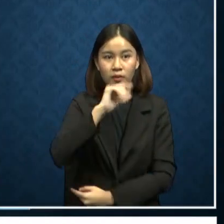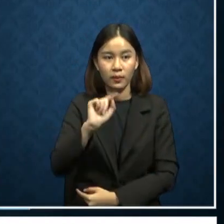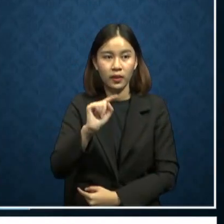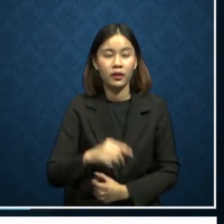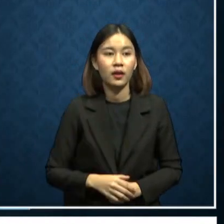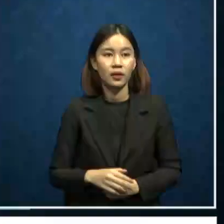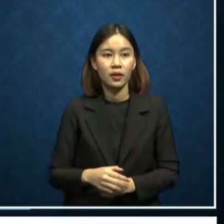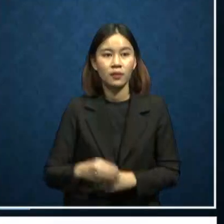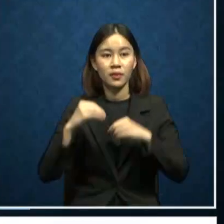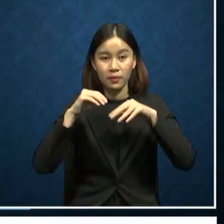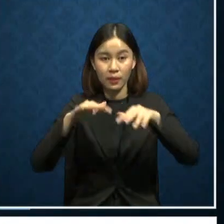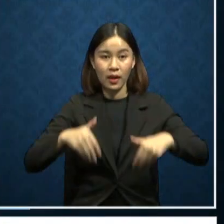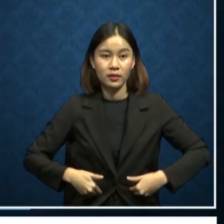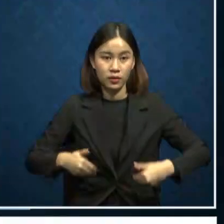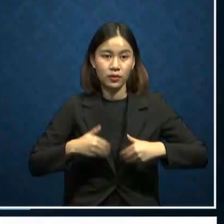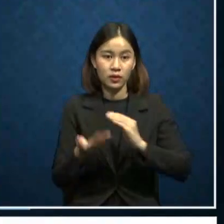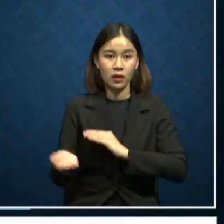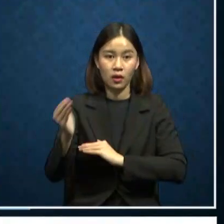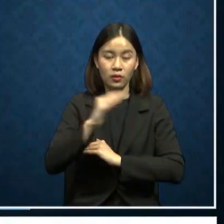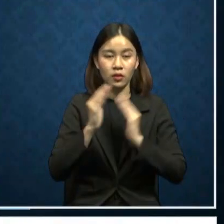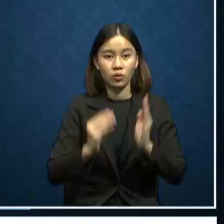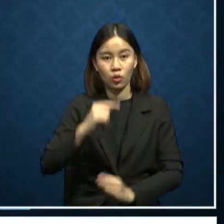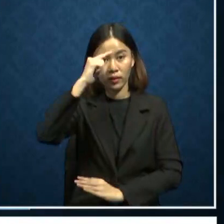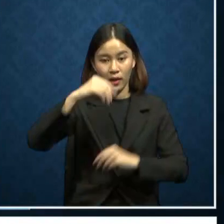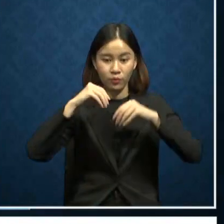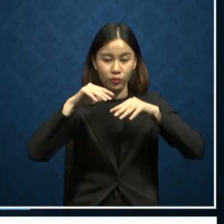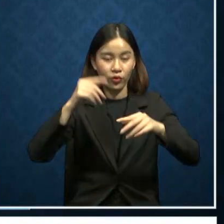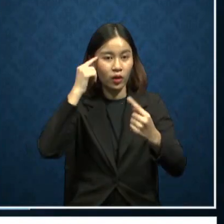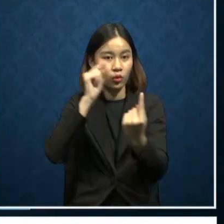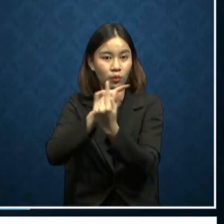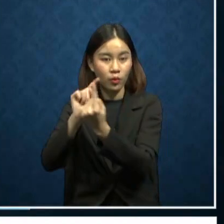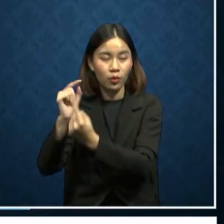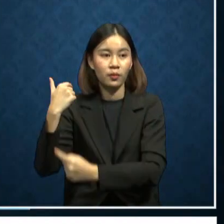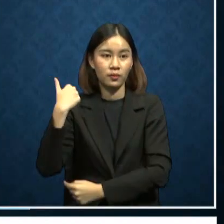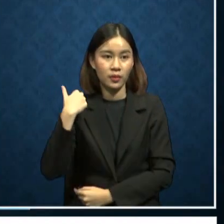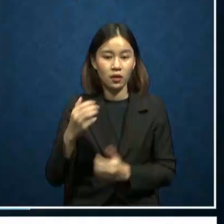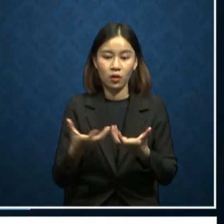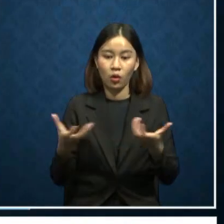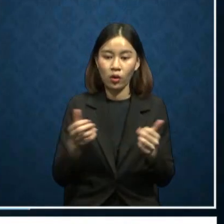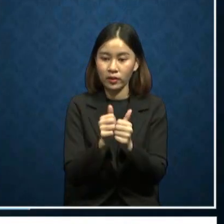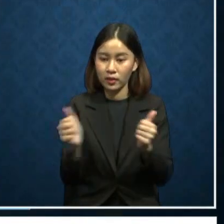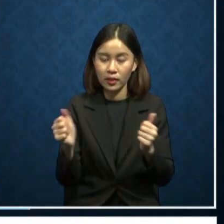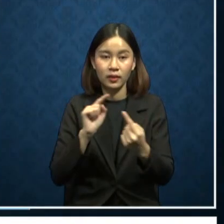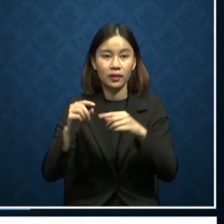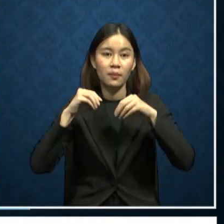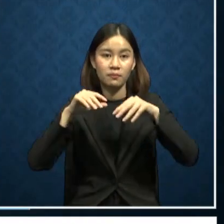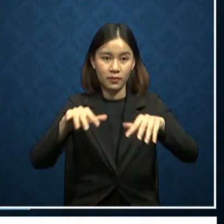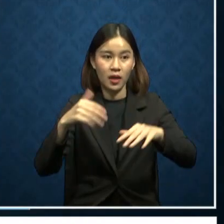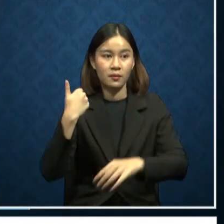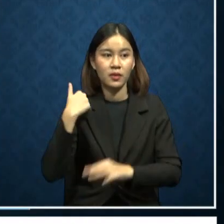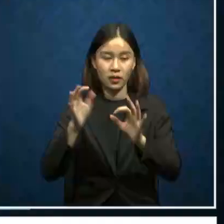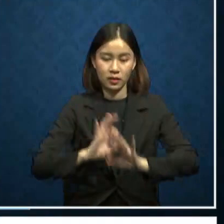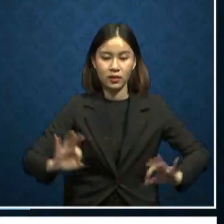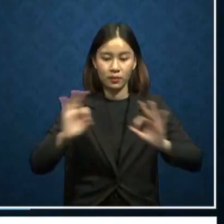ให้มีการการถ่ายทอดวิถีชีวิตของคนไทยยให้เป็นที่รู้จักและนำสิ่งที่เป็นของดีงามนั้นนำไปเผยแพร่นะครับโดย